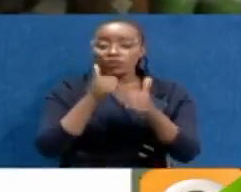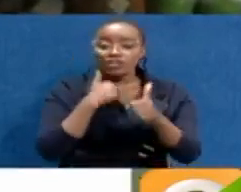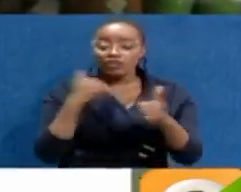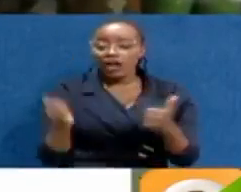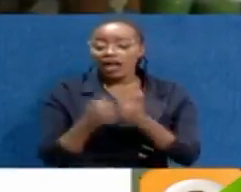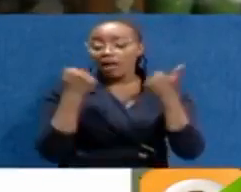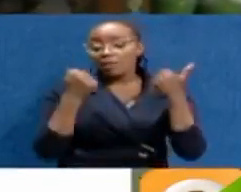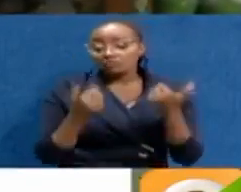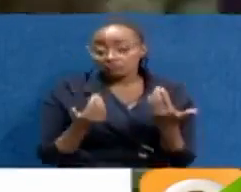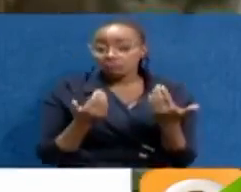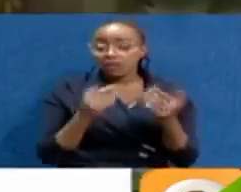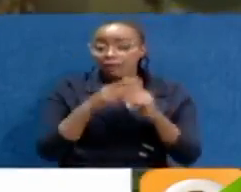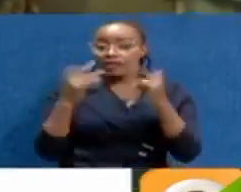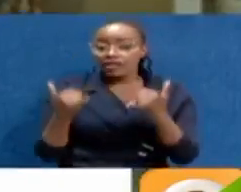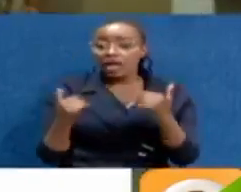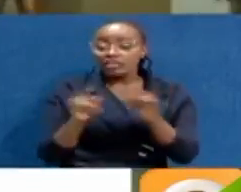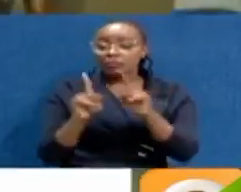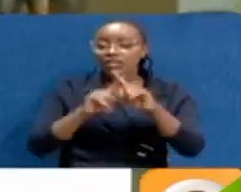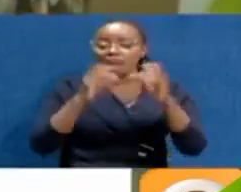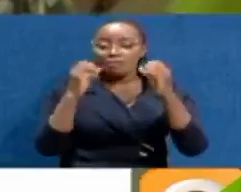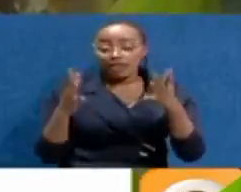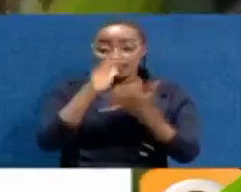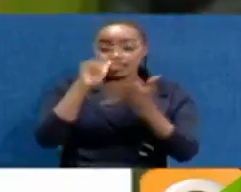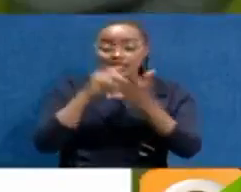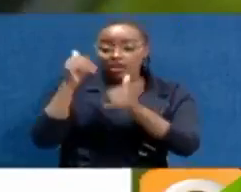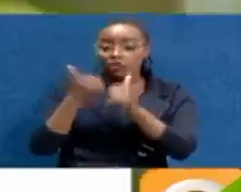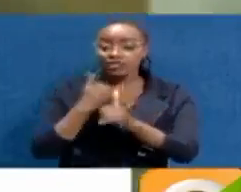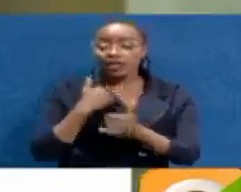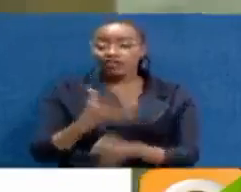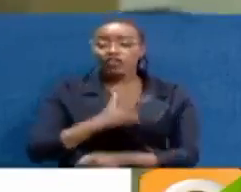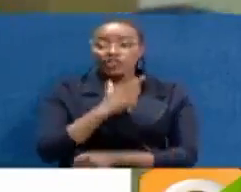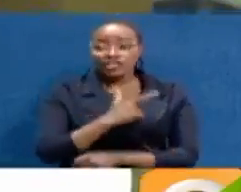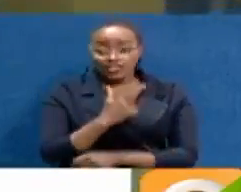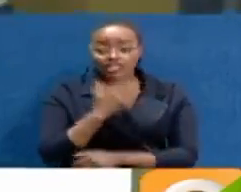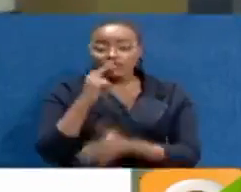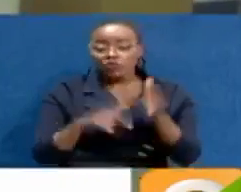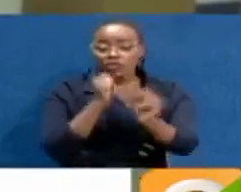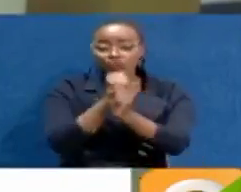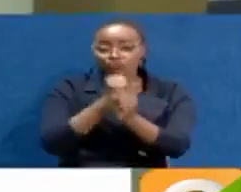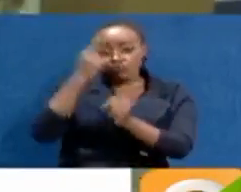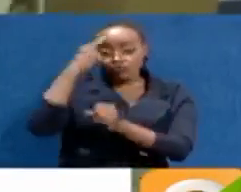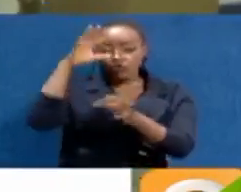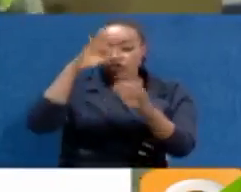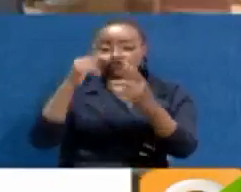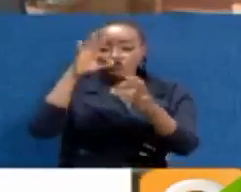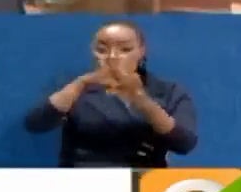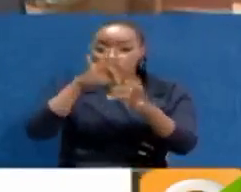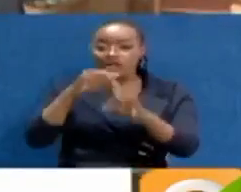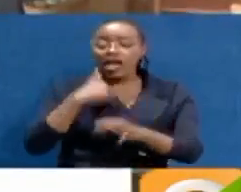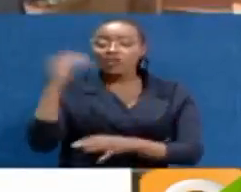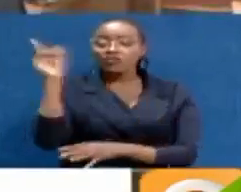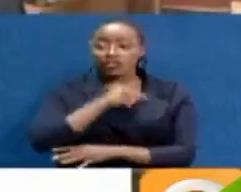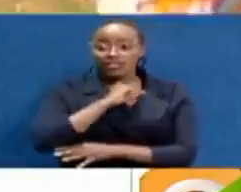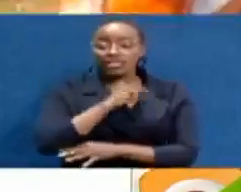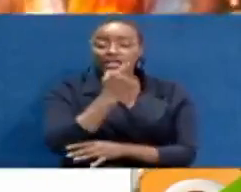yameweza kufanyika. Lakini kwa sasa katika vituo vingi ambavyo tumeweza kuvitembelea kwamba shughuli ya upigaji kura imekwisha